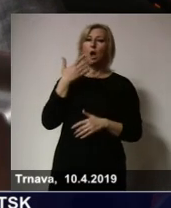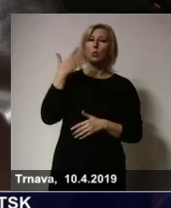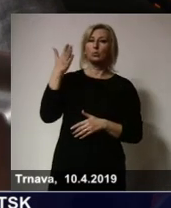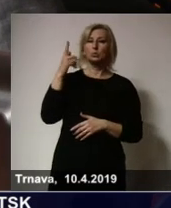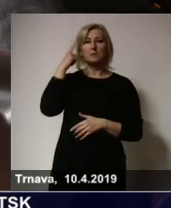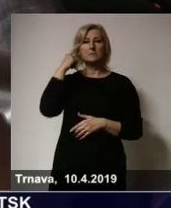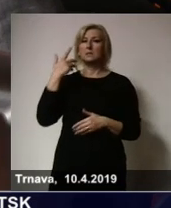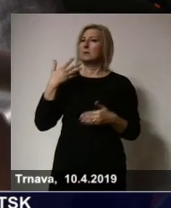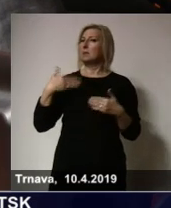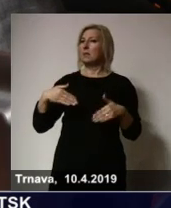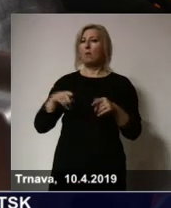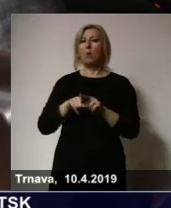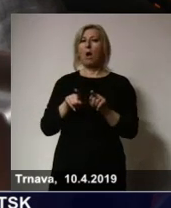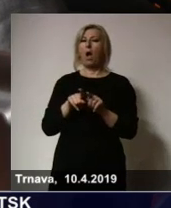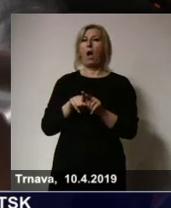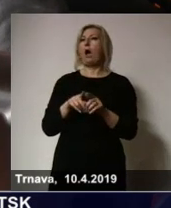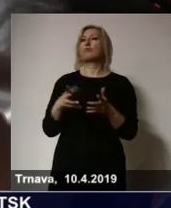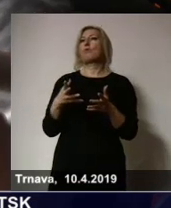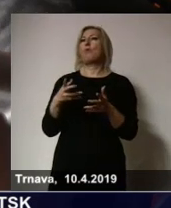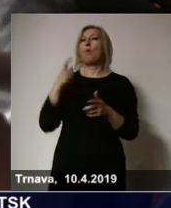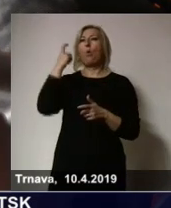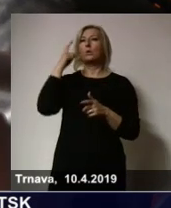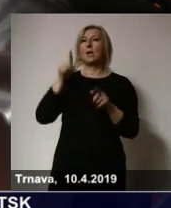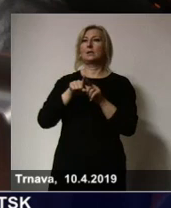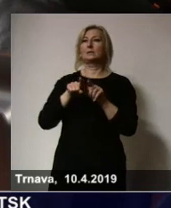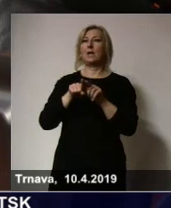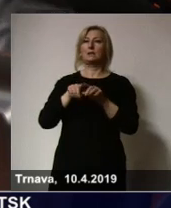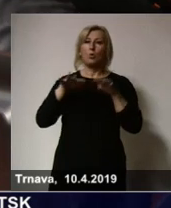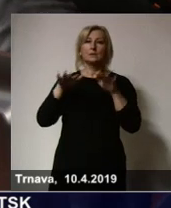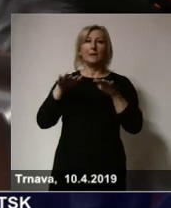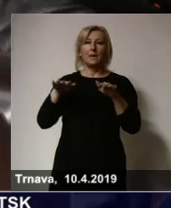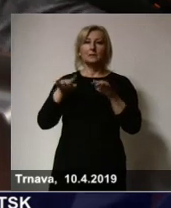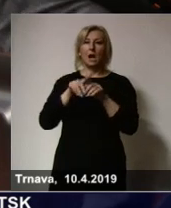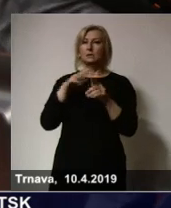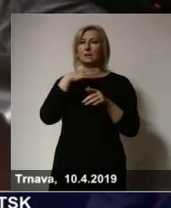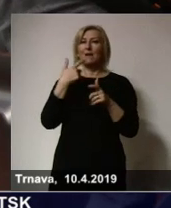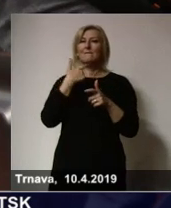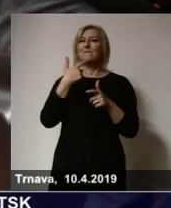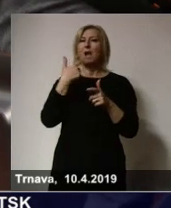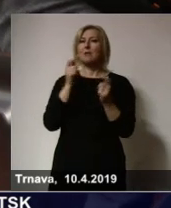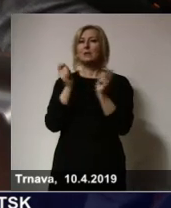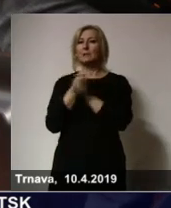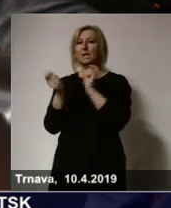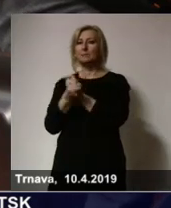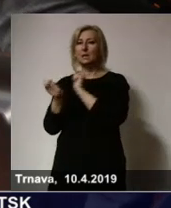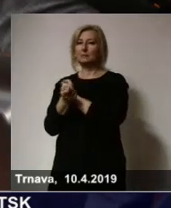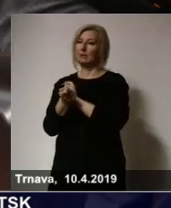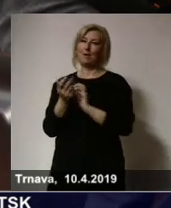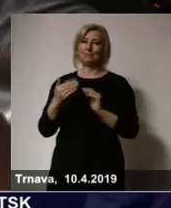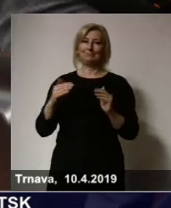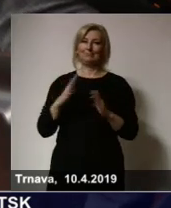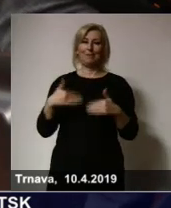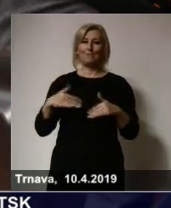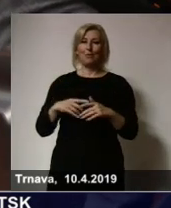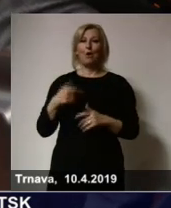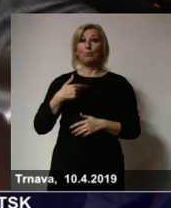zatriasť organizácie zriaďovateľskými pôsobnosťami, nenastal, a som rád, že budeme môcť s